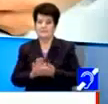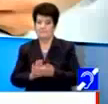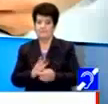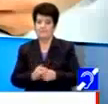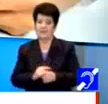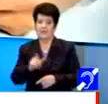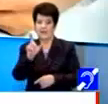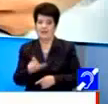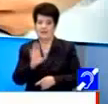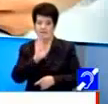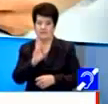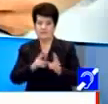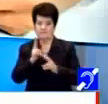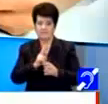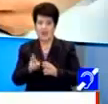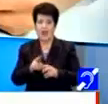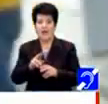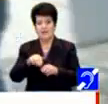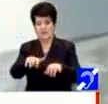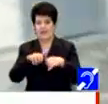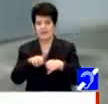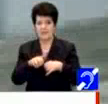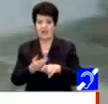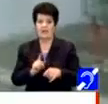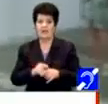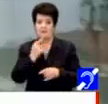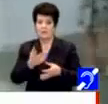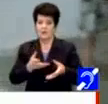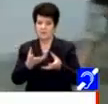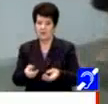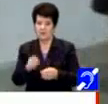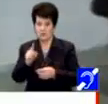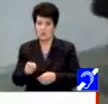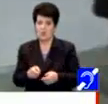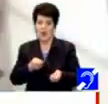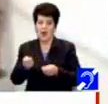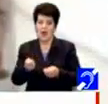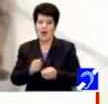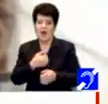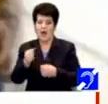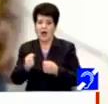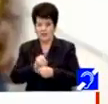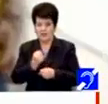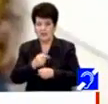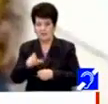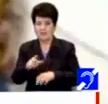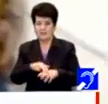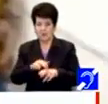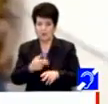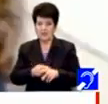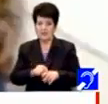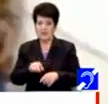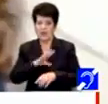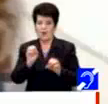încât victima să-și retragă plângerea. În plus, aceștia au pretins că au influență asupra unor angajați ai Inspectoratului General al Poliției, care vor